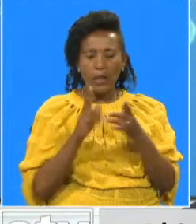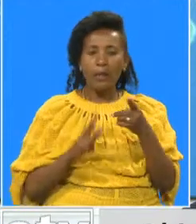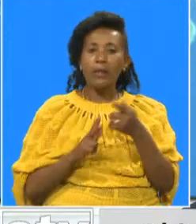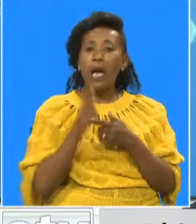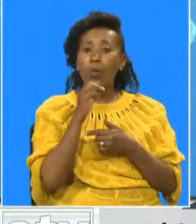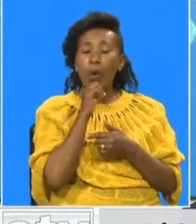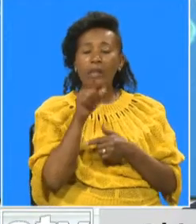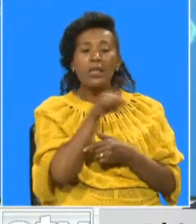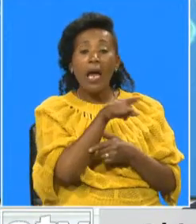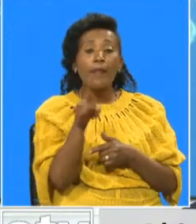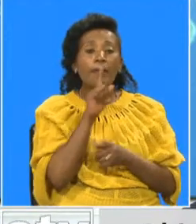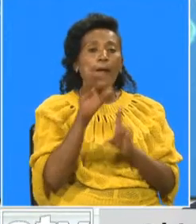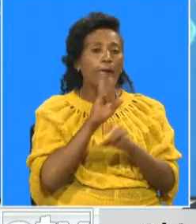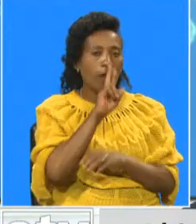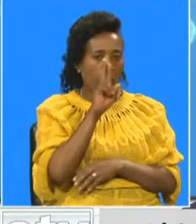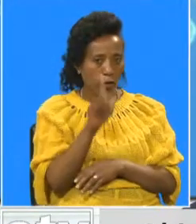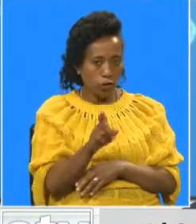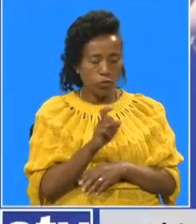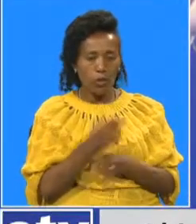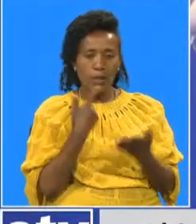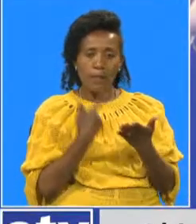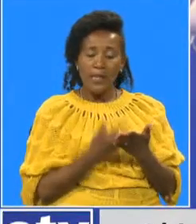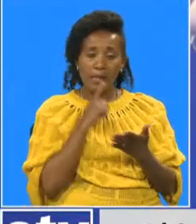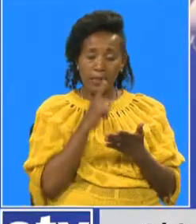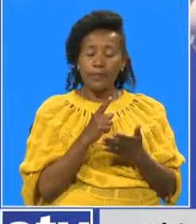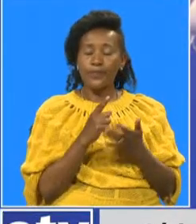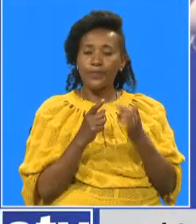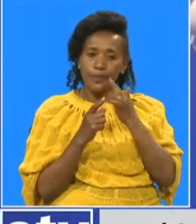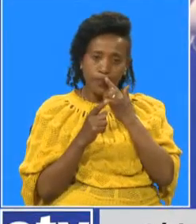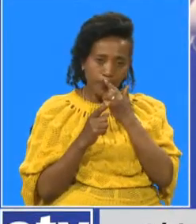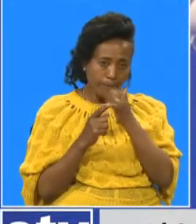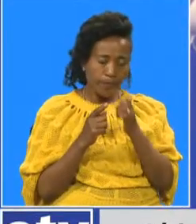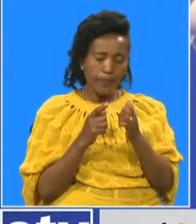ነው የምታደርጉት እናንተ? የዚህ